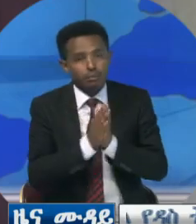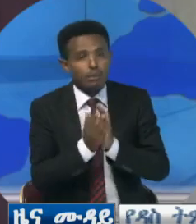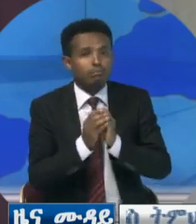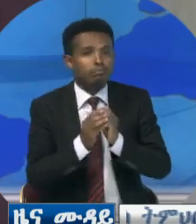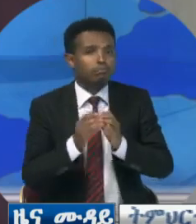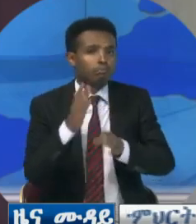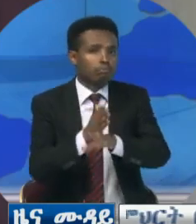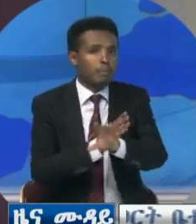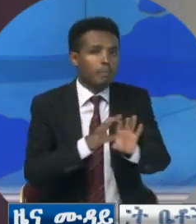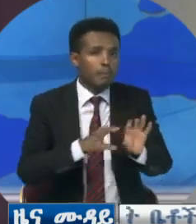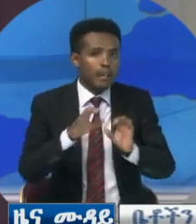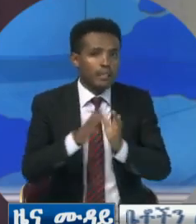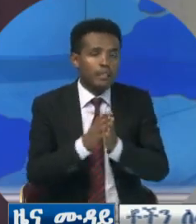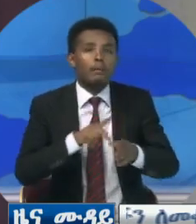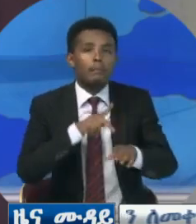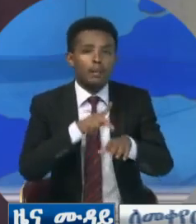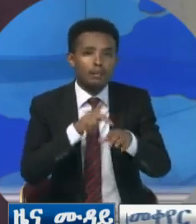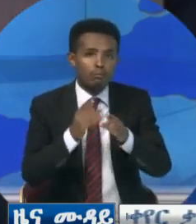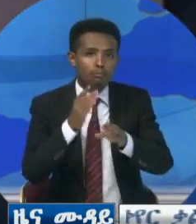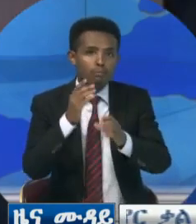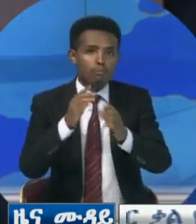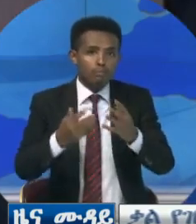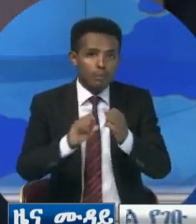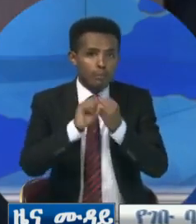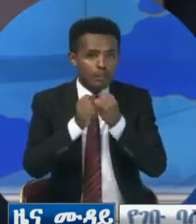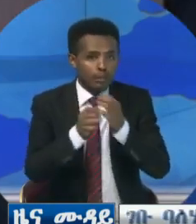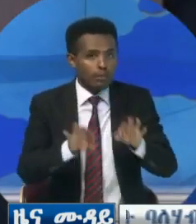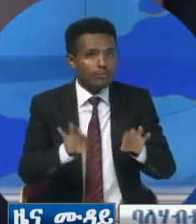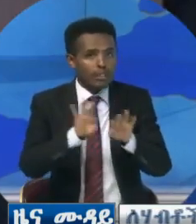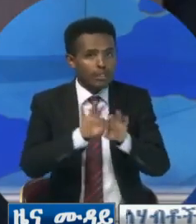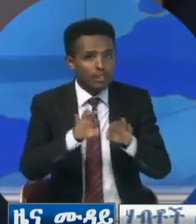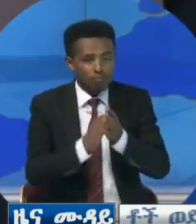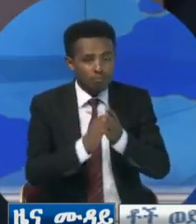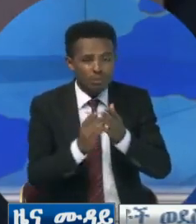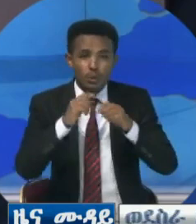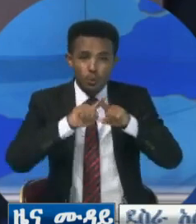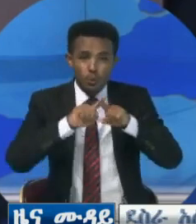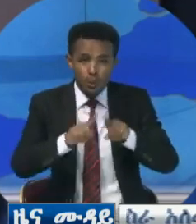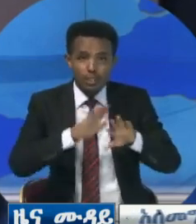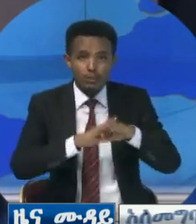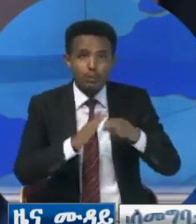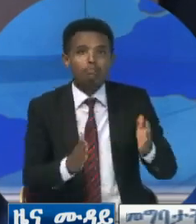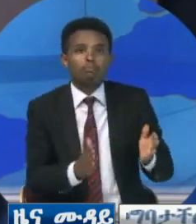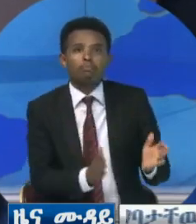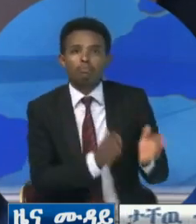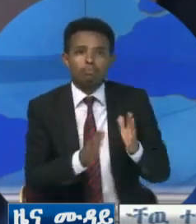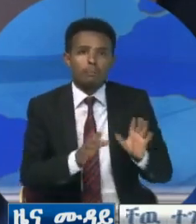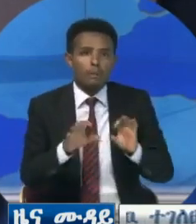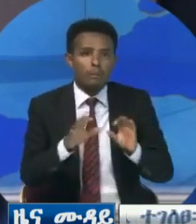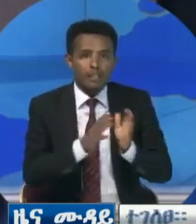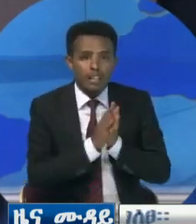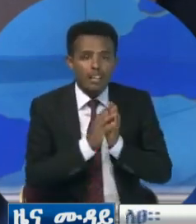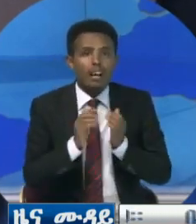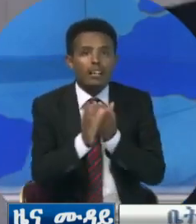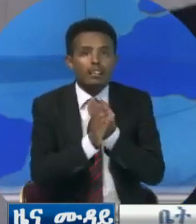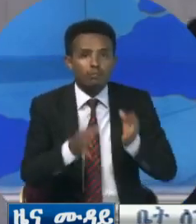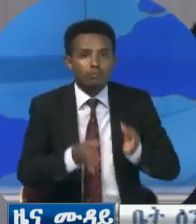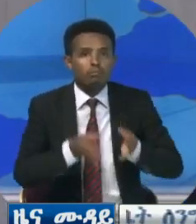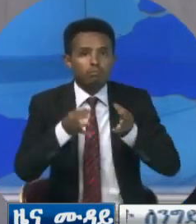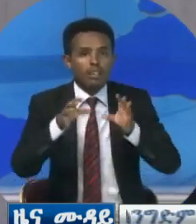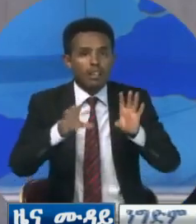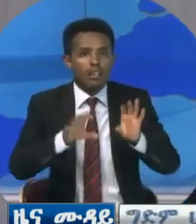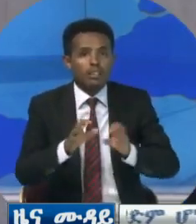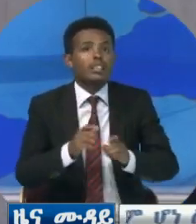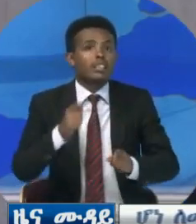አስፈላጊ በመሆኑ በትግባባንበት ላይ የጠራቋን በማያዝ በልዩነታችን ላይ በመወያየት ሀገሪቱን የማሸጋገር ኃላፊነትን ልንወጣ ይገባል ብለዋል።